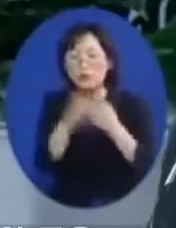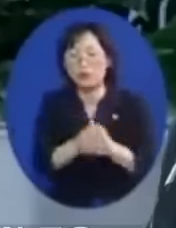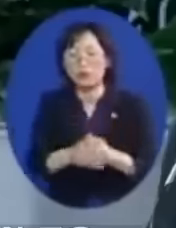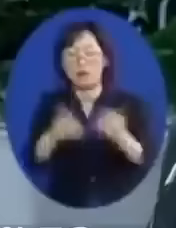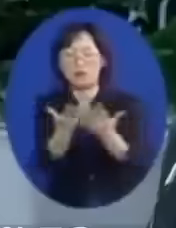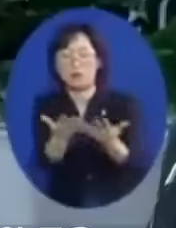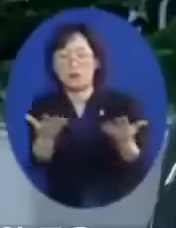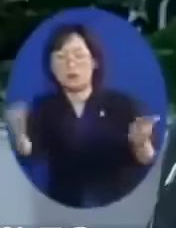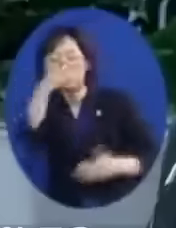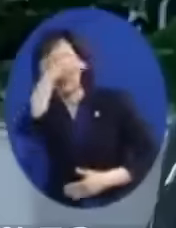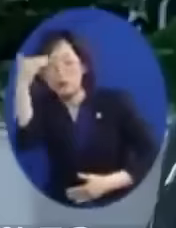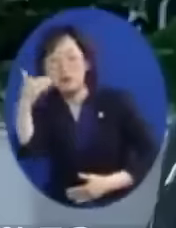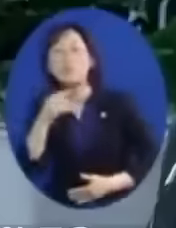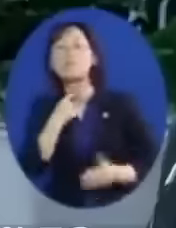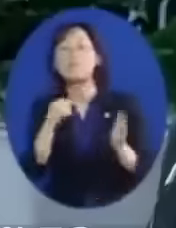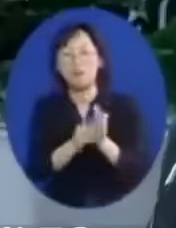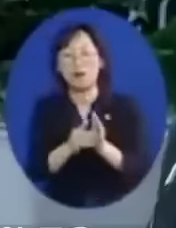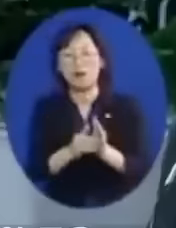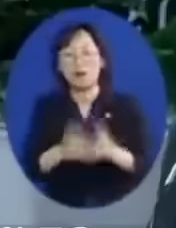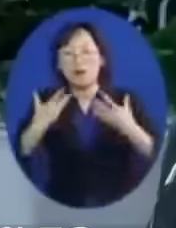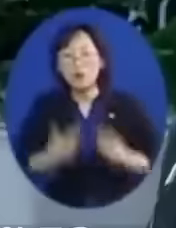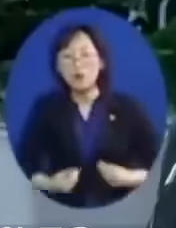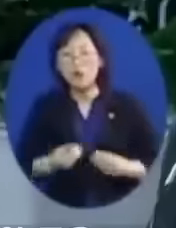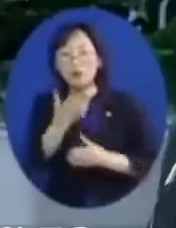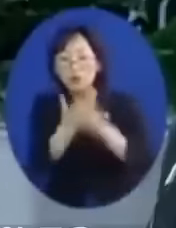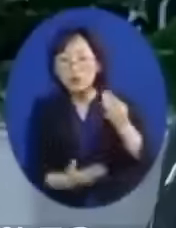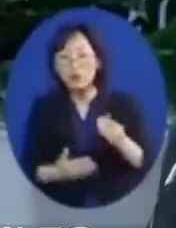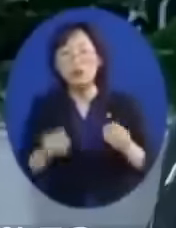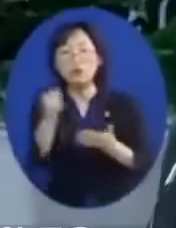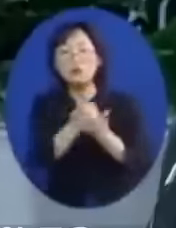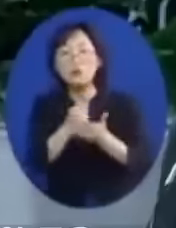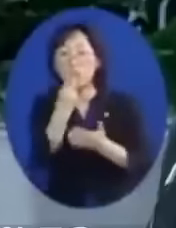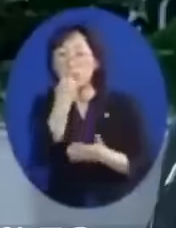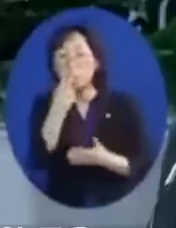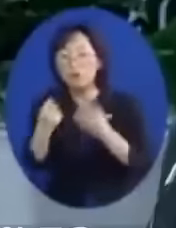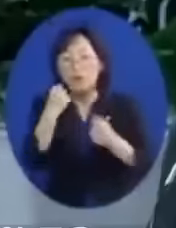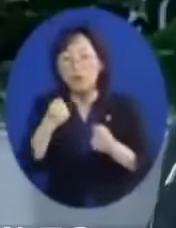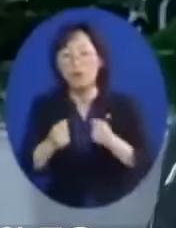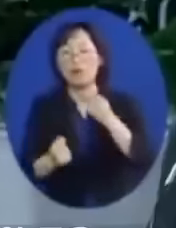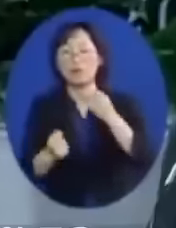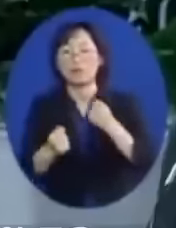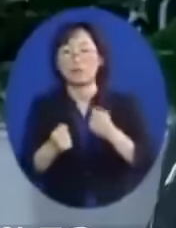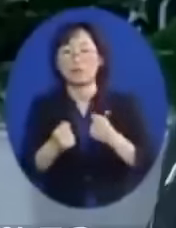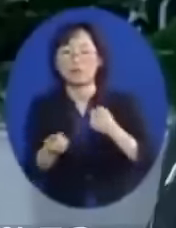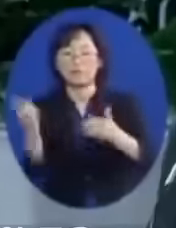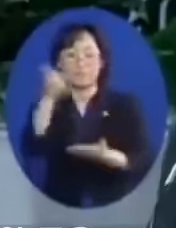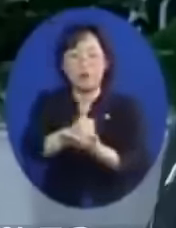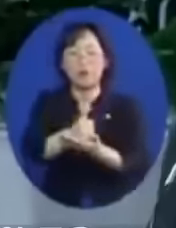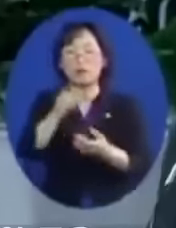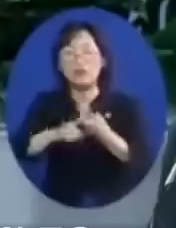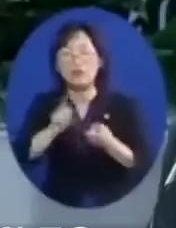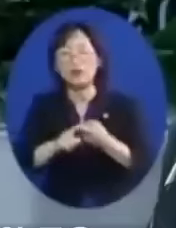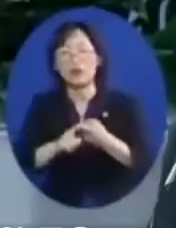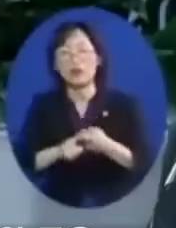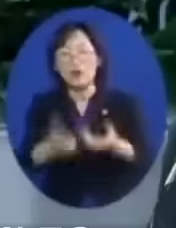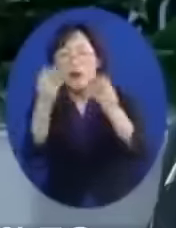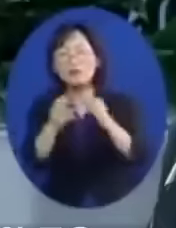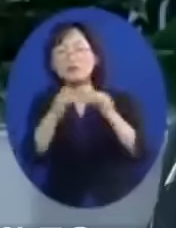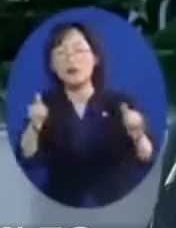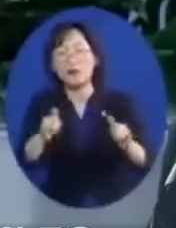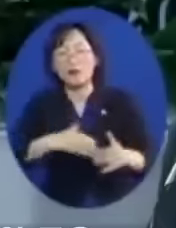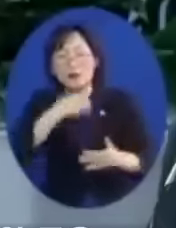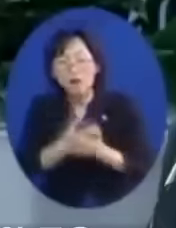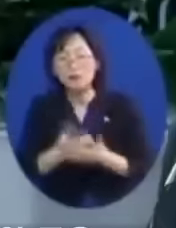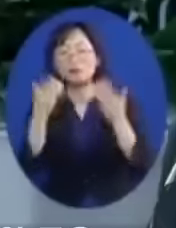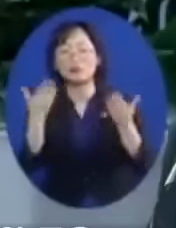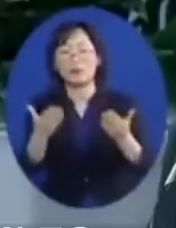되었습니다. 그의 그림은 절망과 좌절의 운명 속에서 고난을 딛고 일어선 성공적인 모습의 작품이기에 많은 사람에게 큰